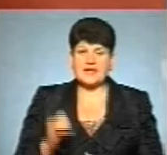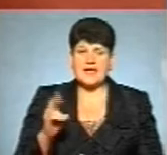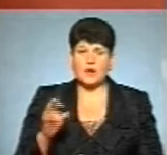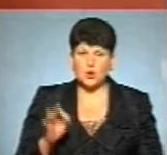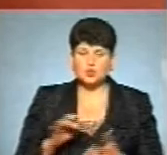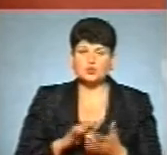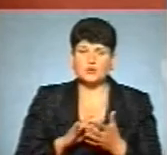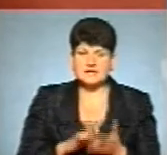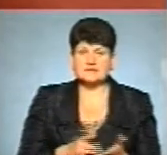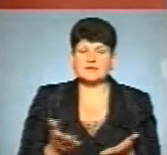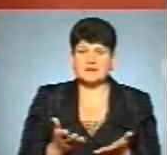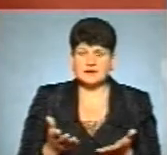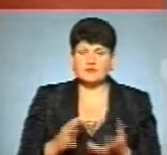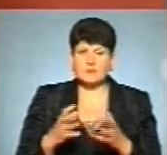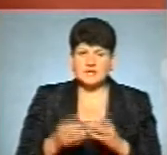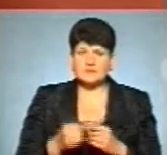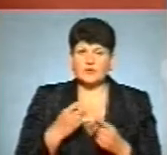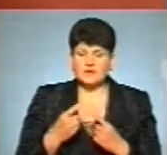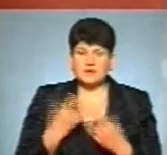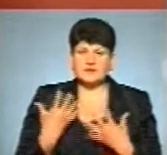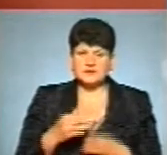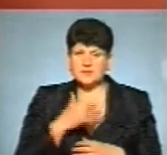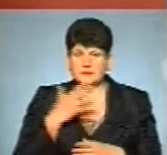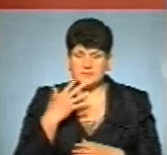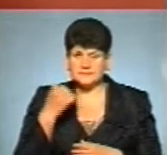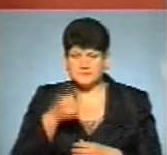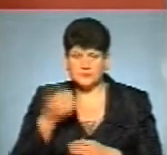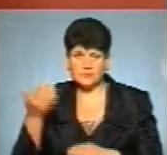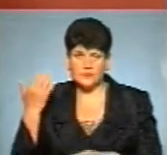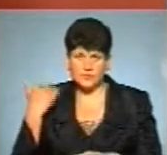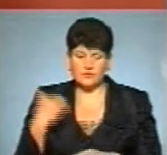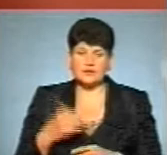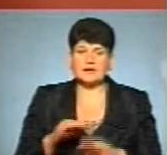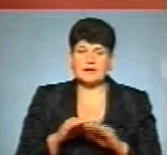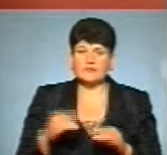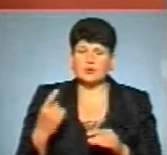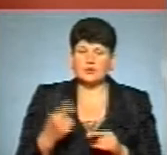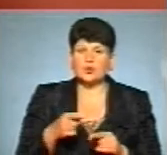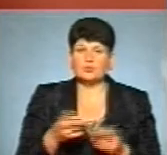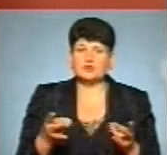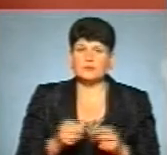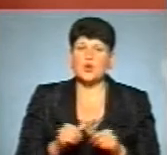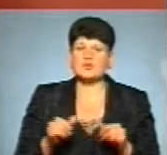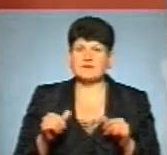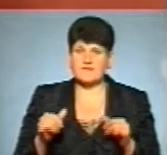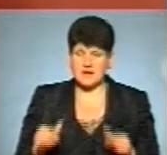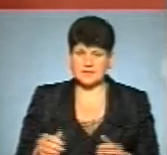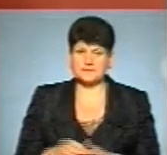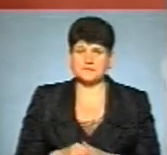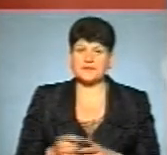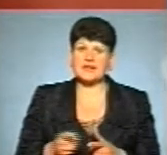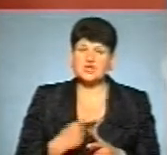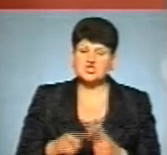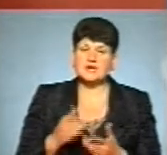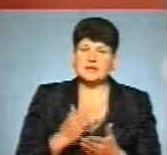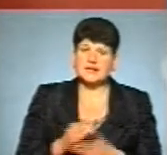Екотуризм, про який, в принципі, вже неодноразово говорилося і в попередні роки на рівні області, про те, що його потрібно розвивати. Чи